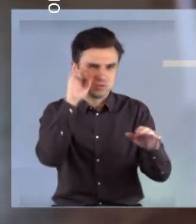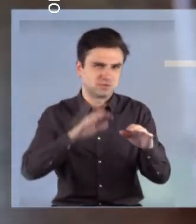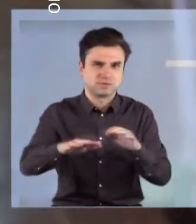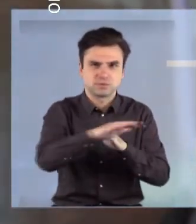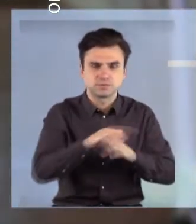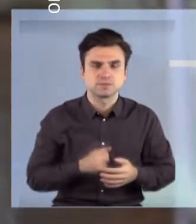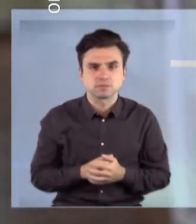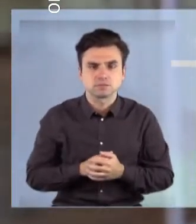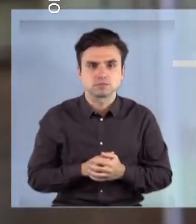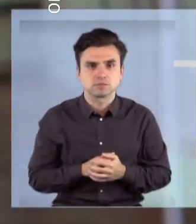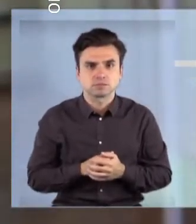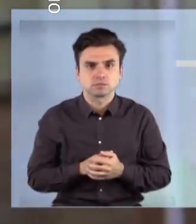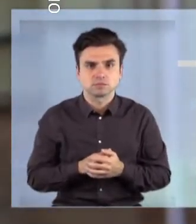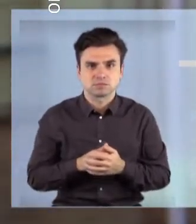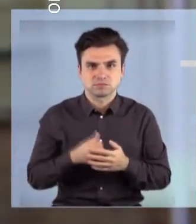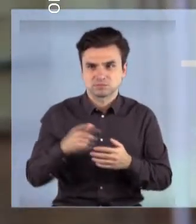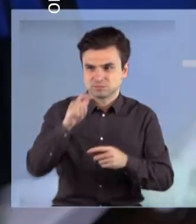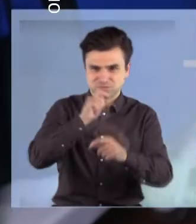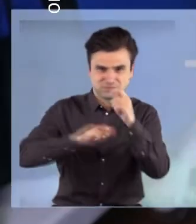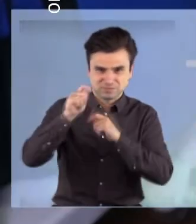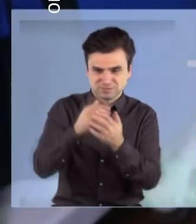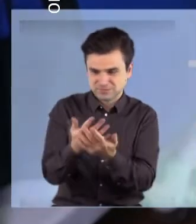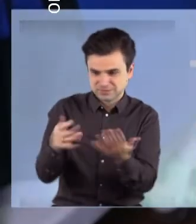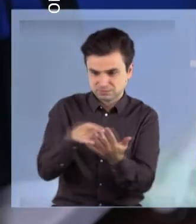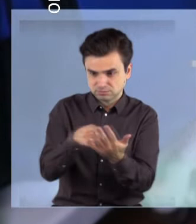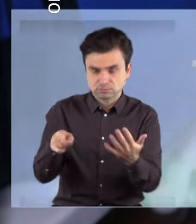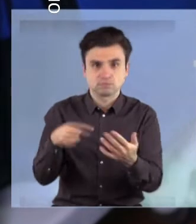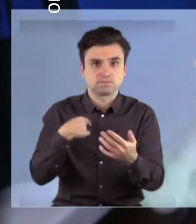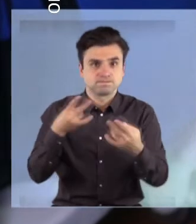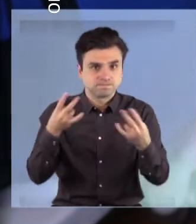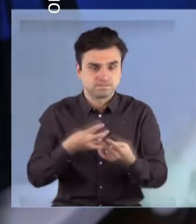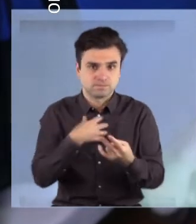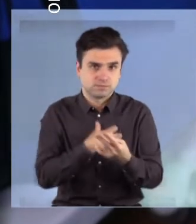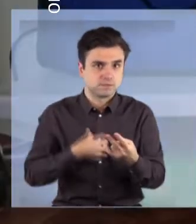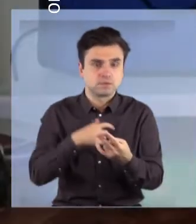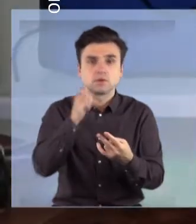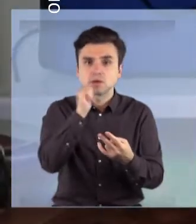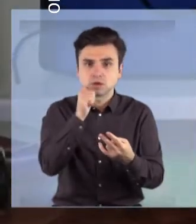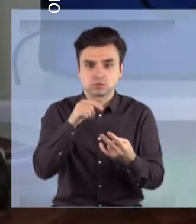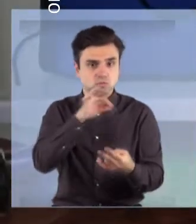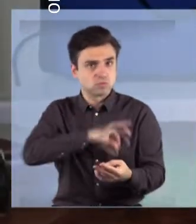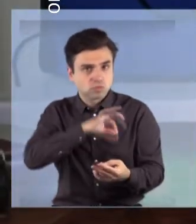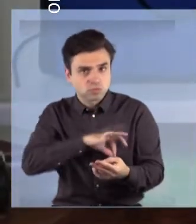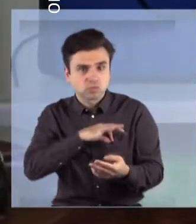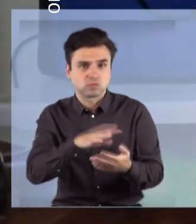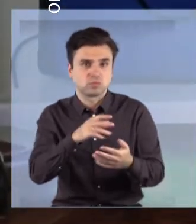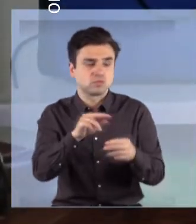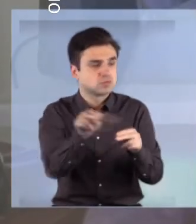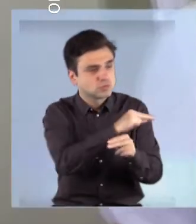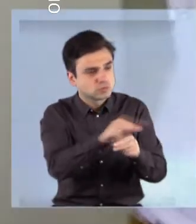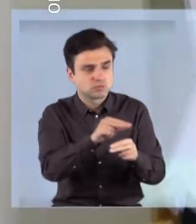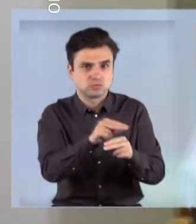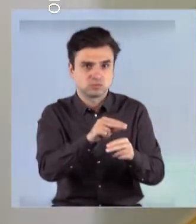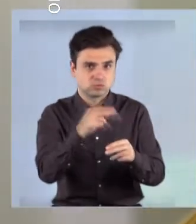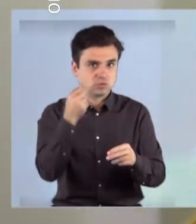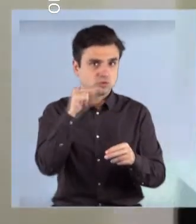кисневим концентратом лікарня отримала набір клинків для інтубації. Тепер медики зможуть проводити процедури різного рівня складності. Все це стало